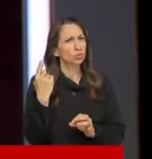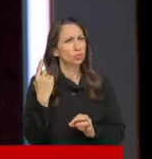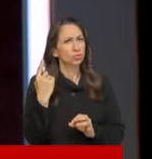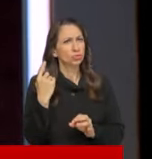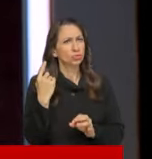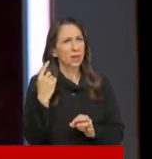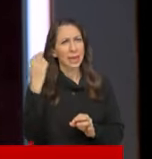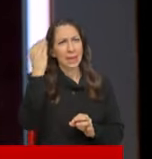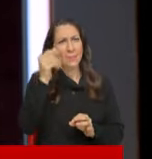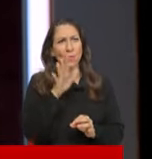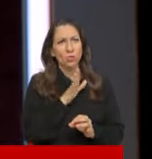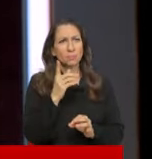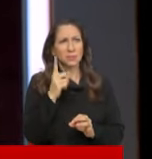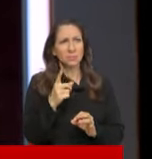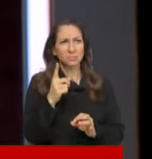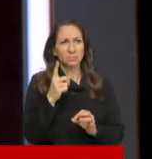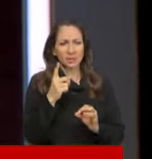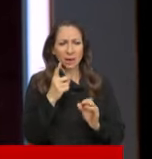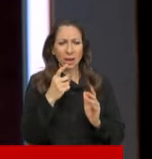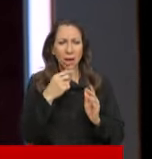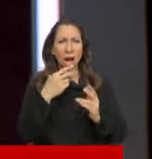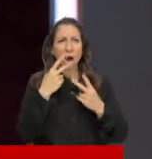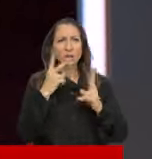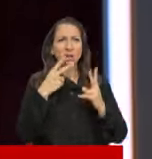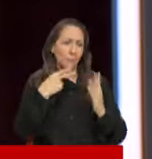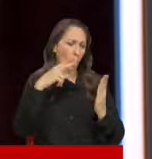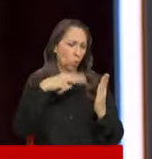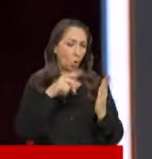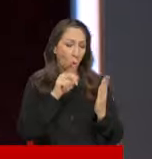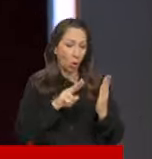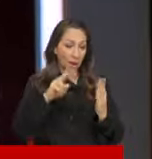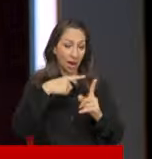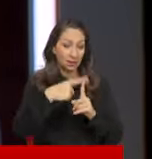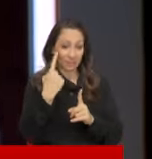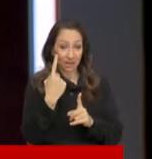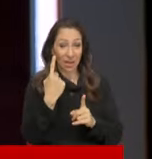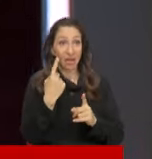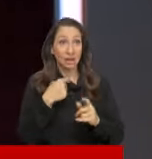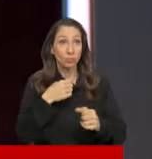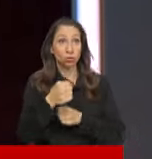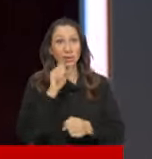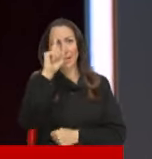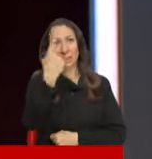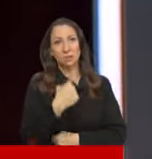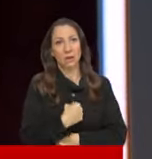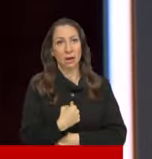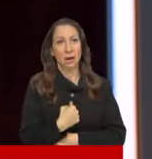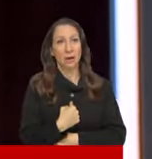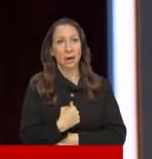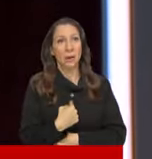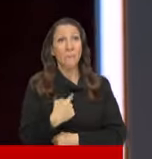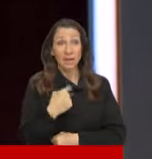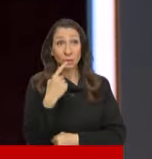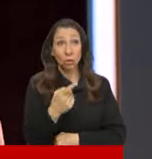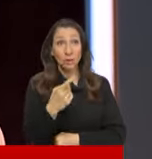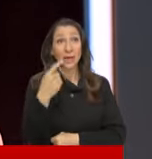Ekrem Başkan'ın bir demej okudum diyor ki 17+ 1'e karşı mücadele ediyorum tek başıma ben de